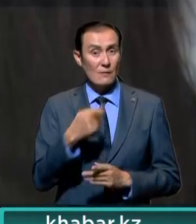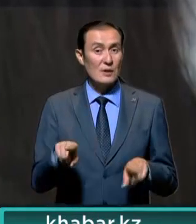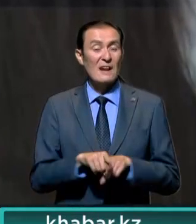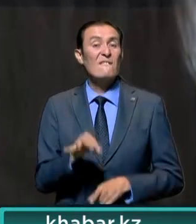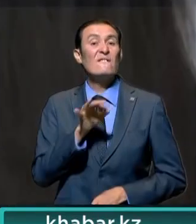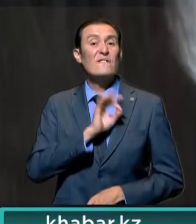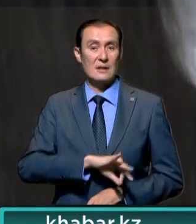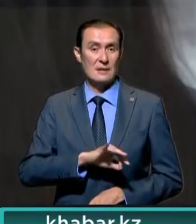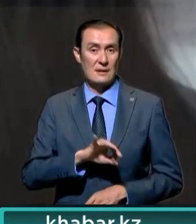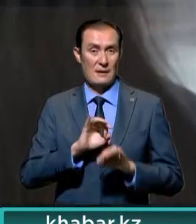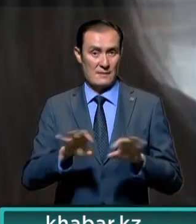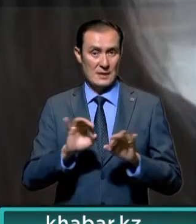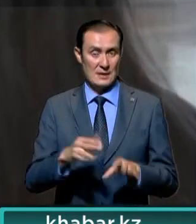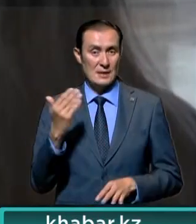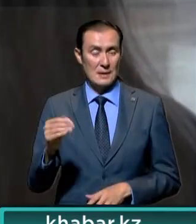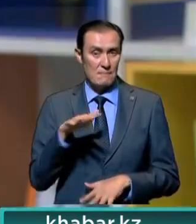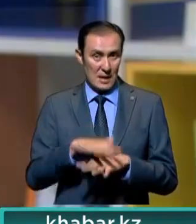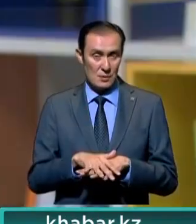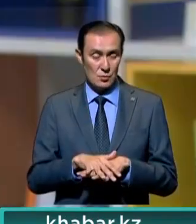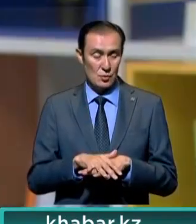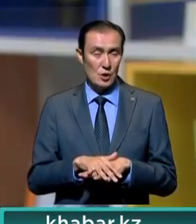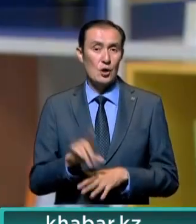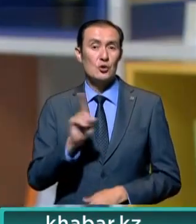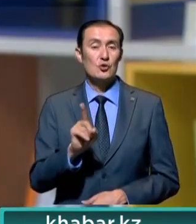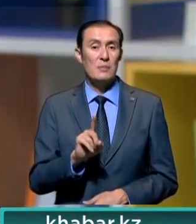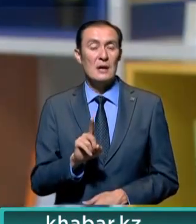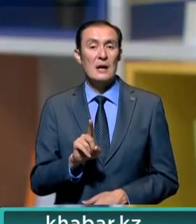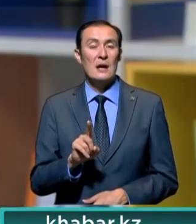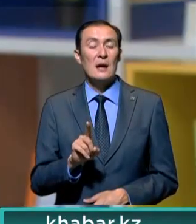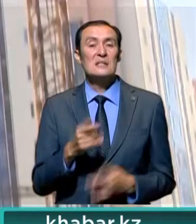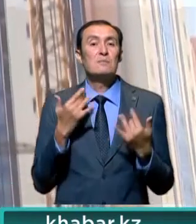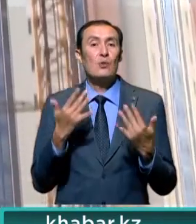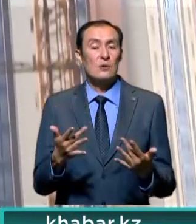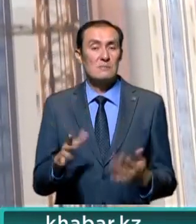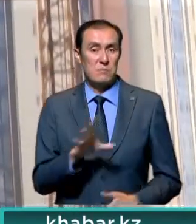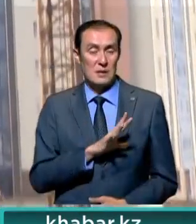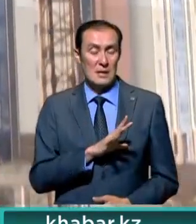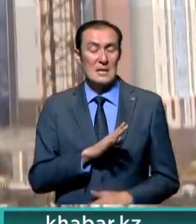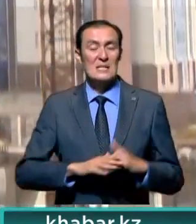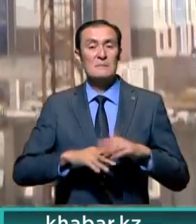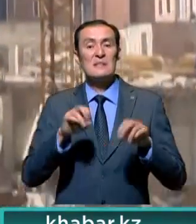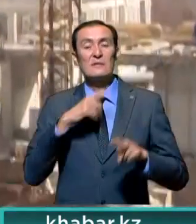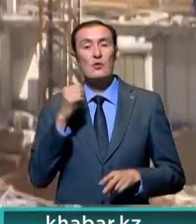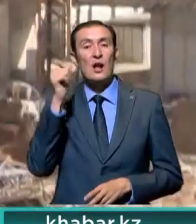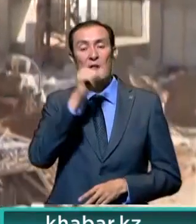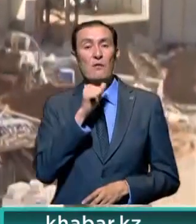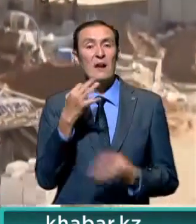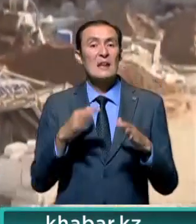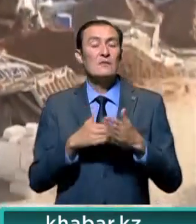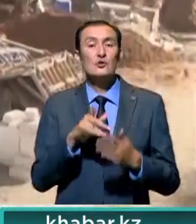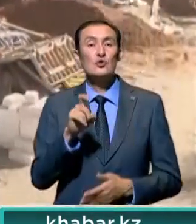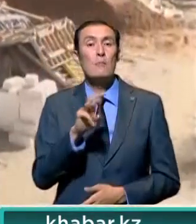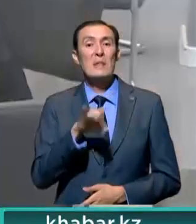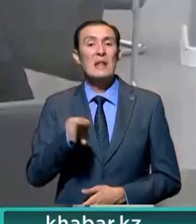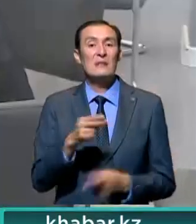выгодно говорить. Выгодно говорить с точки зрения того, что чтобы не уходил спрос. Эксперты говорят, что годового лимита в 100